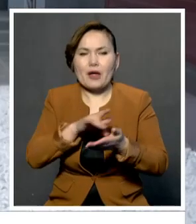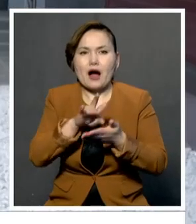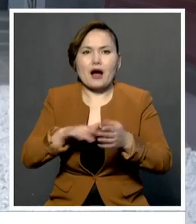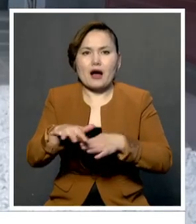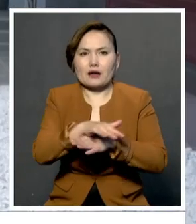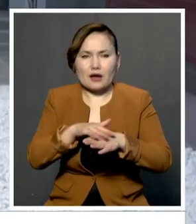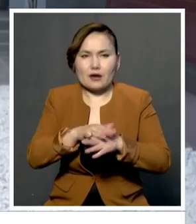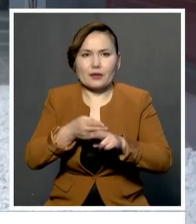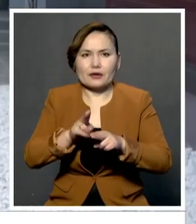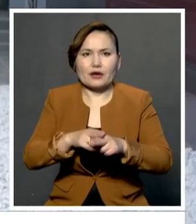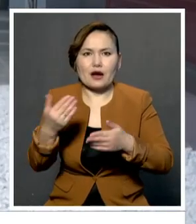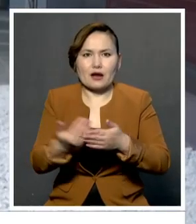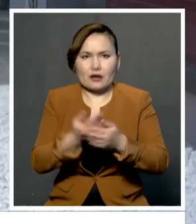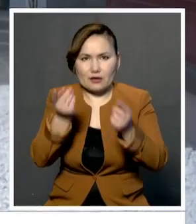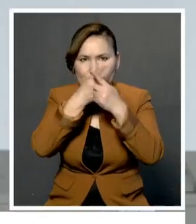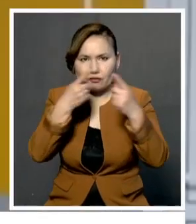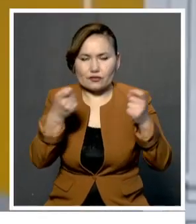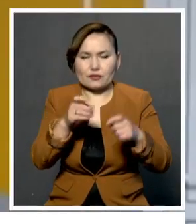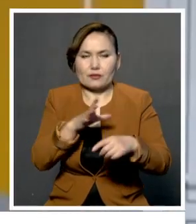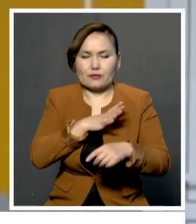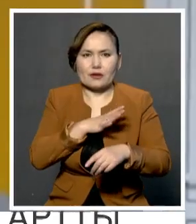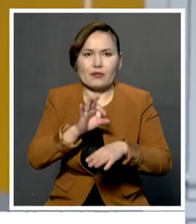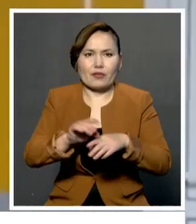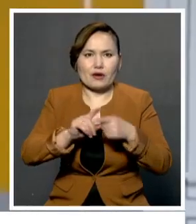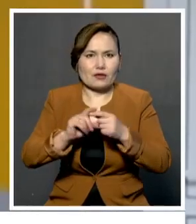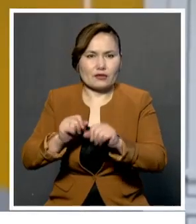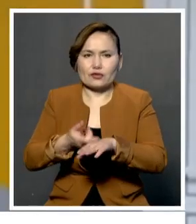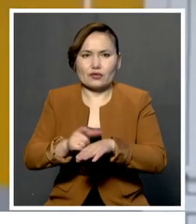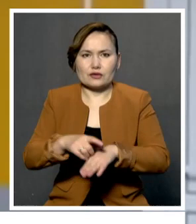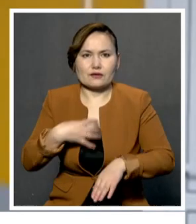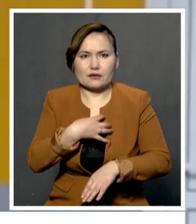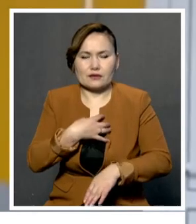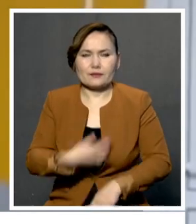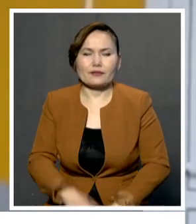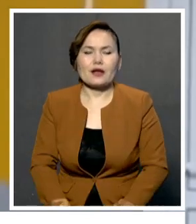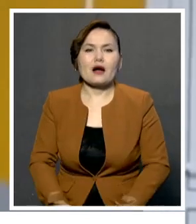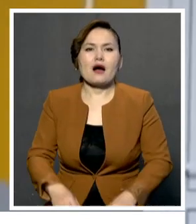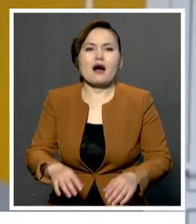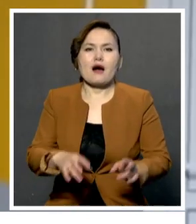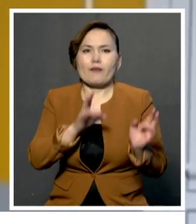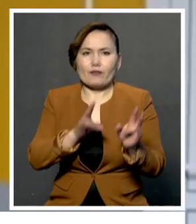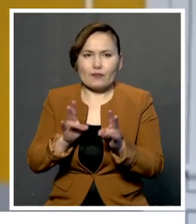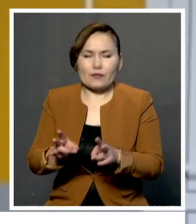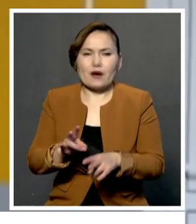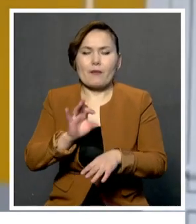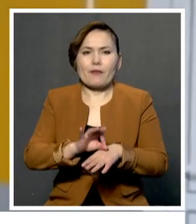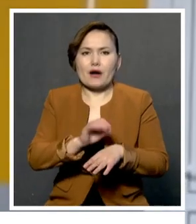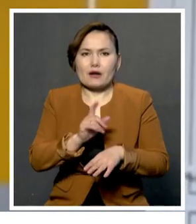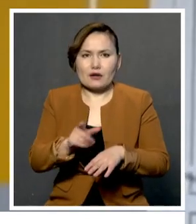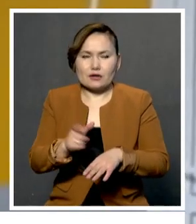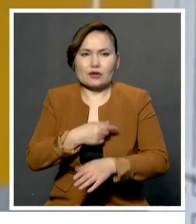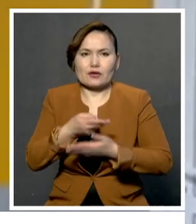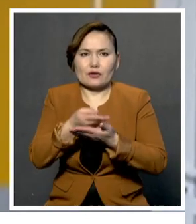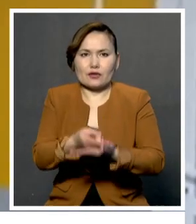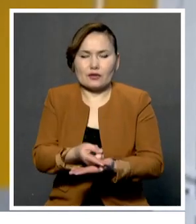тұрғындарына бейне үндеу жариялады. Өте көп науқастар түсіп жатыр. Реанимация бөлімшесінде өте көп науқастар. Сіздерден